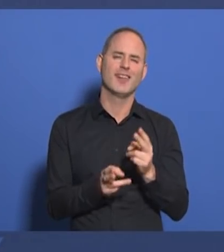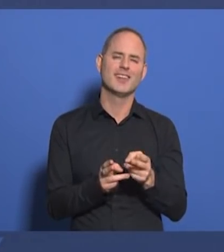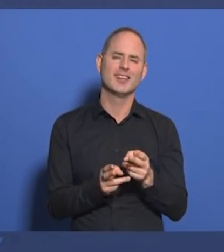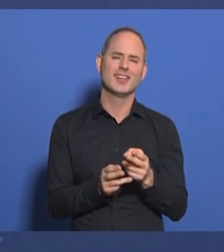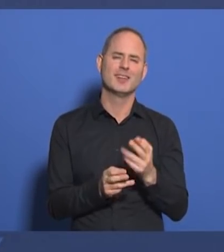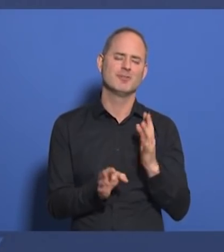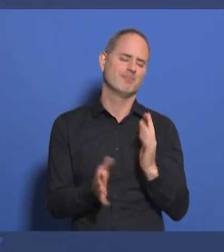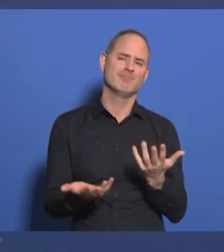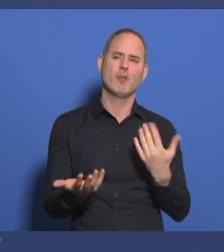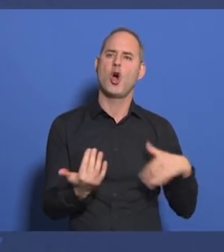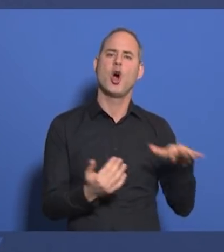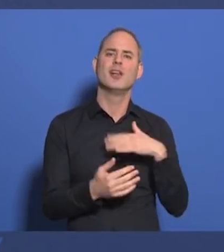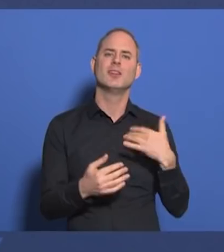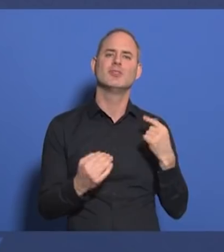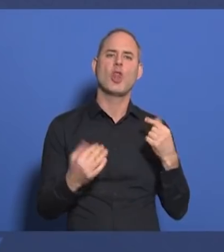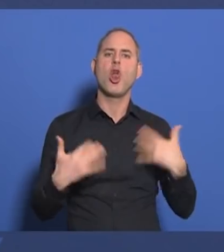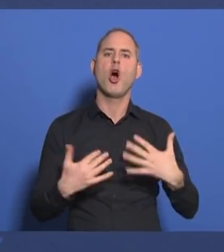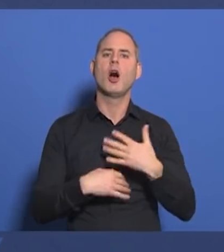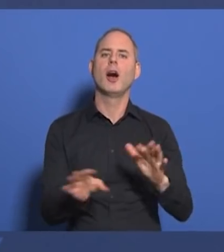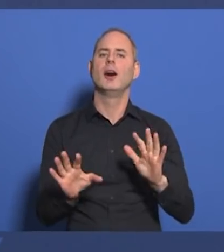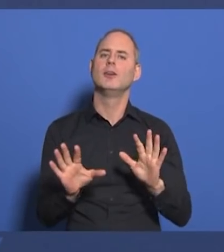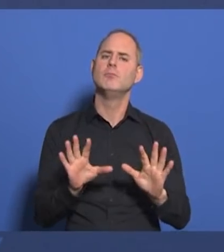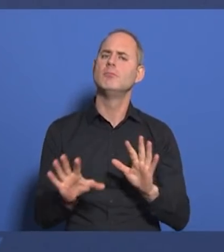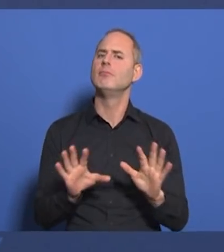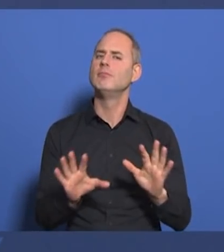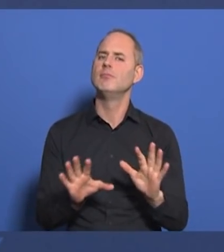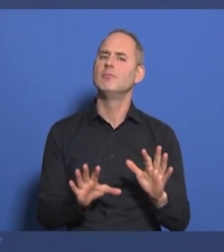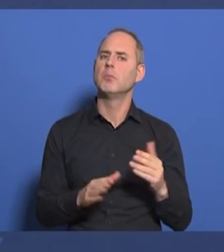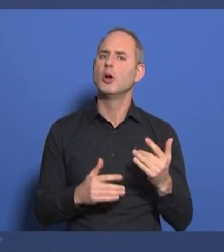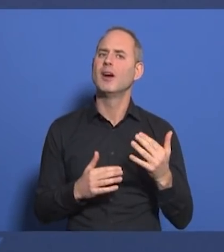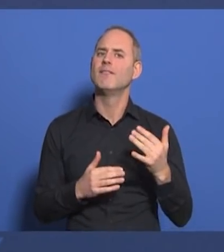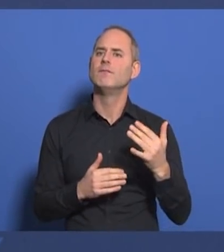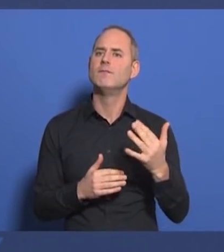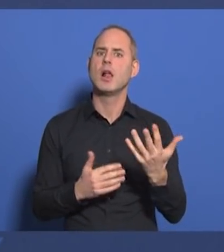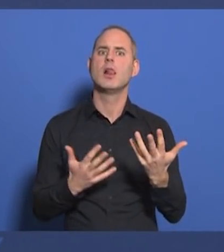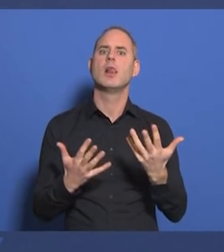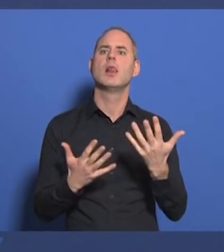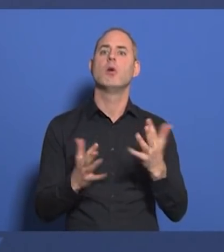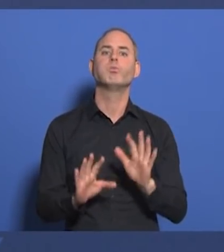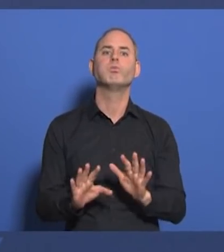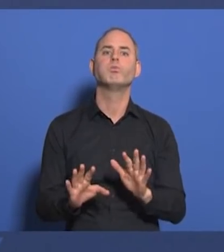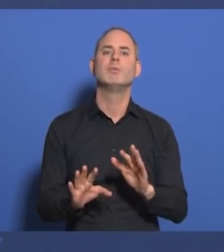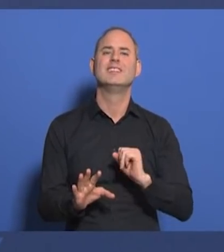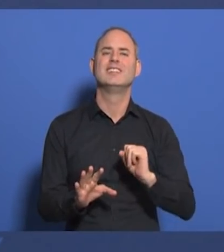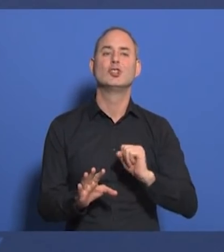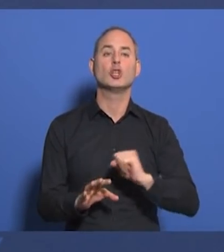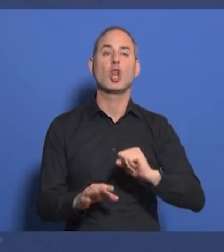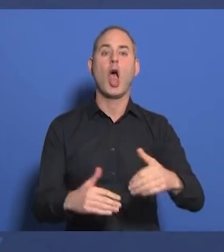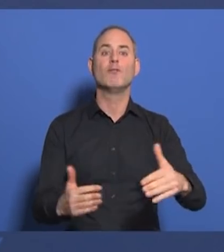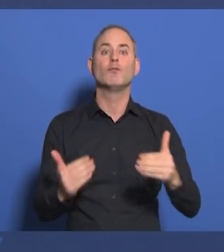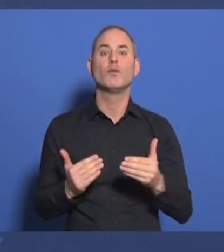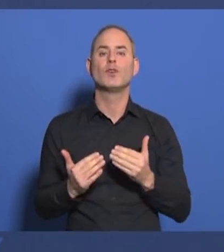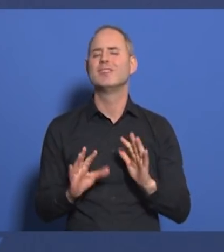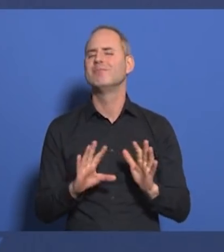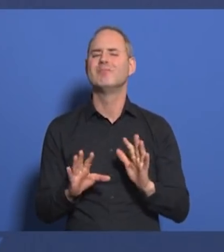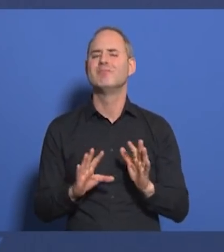lassen, selbst wenn unterwegs sichtbar wird, dass vielleicht ein bisschen Tempo rausnehmen wichtig wäre. Wir müssen achtsam bleiben, um die